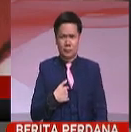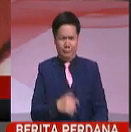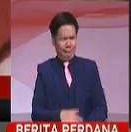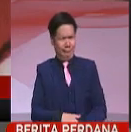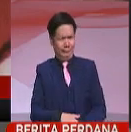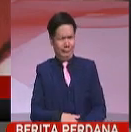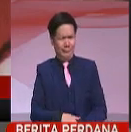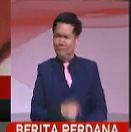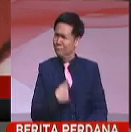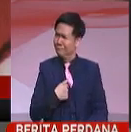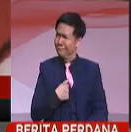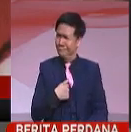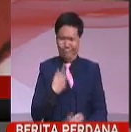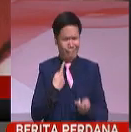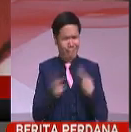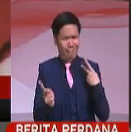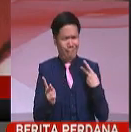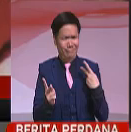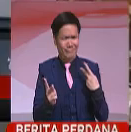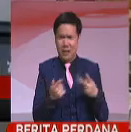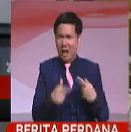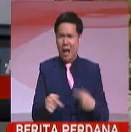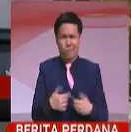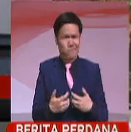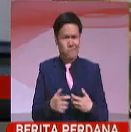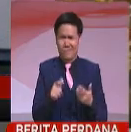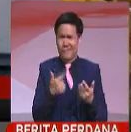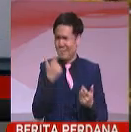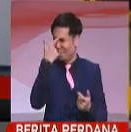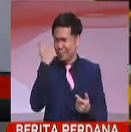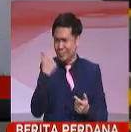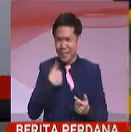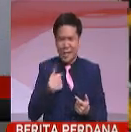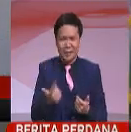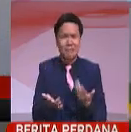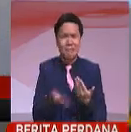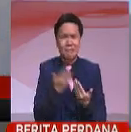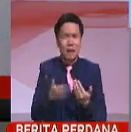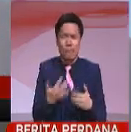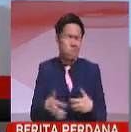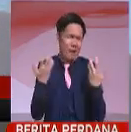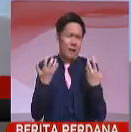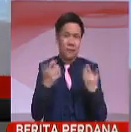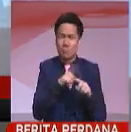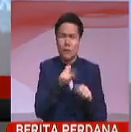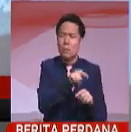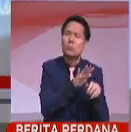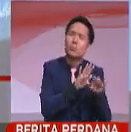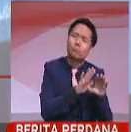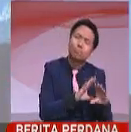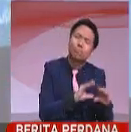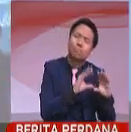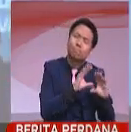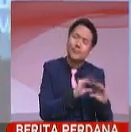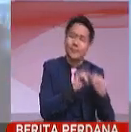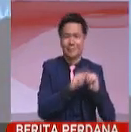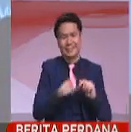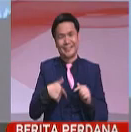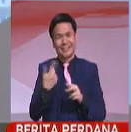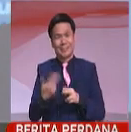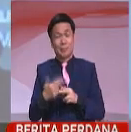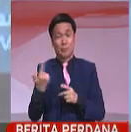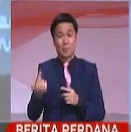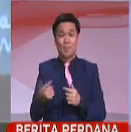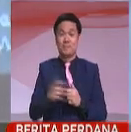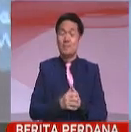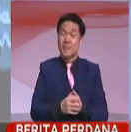macam tak logik perasaan macam tu. Kalau Atikah dah marah dah. Atikah yang melakonkan watak bernama Siti Nuraisyah berkongsi